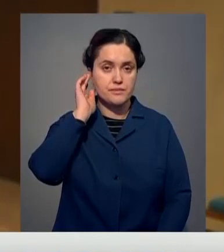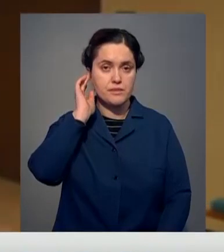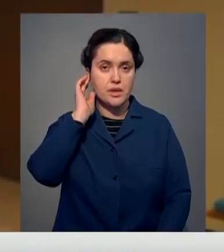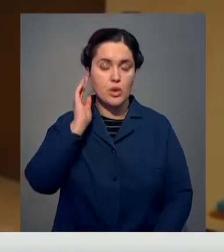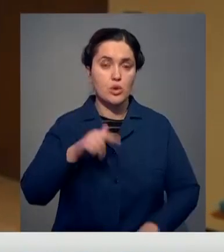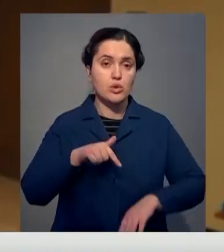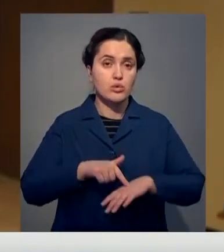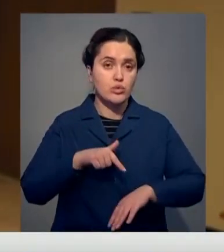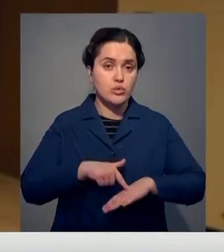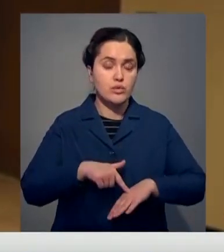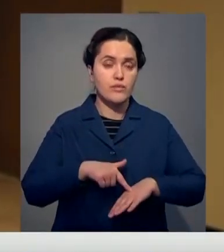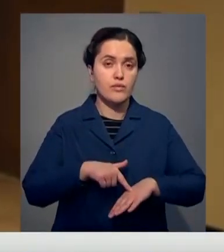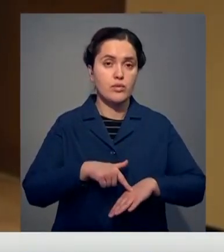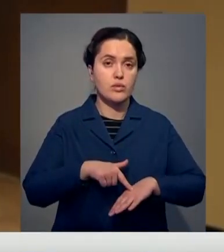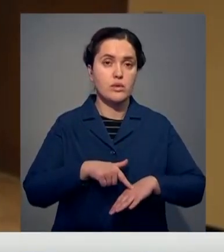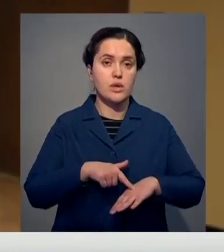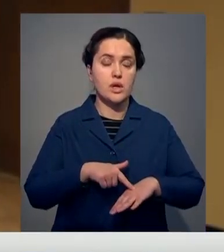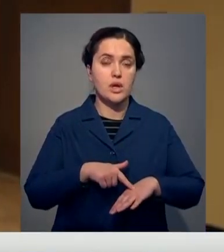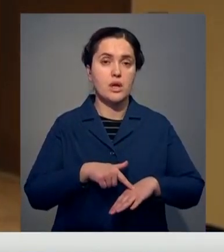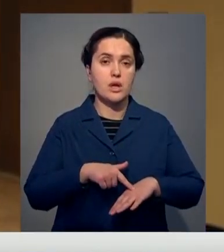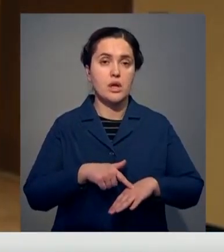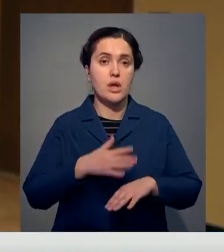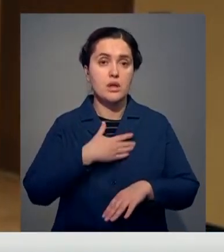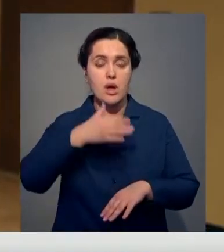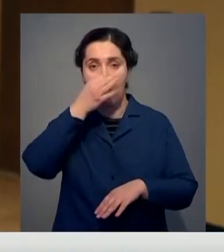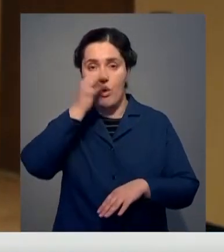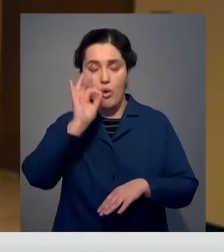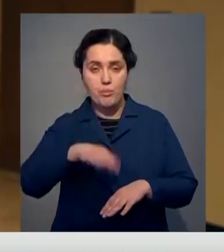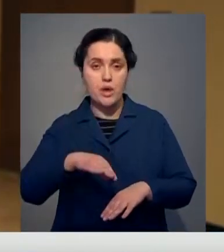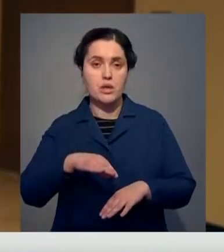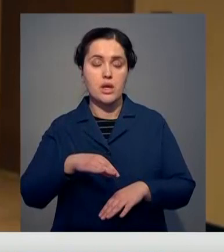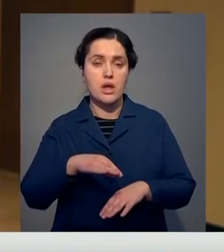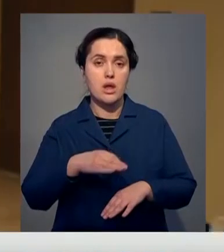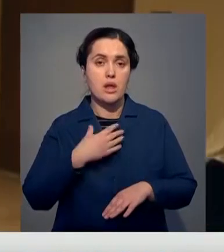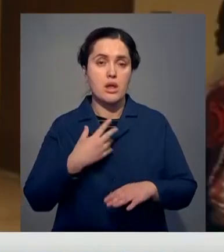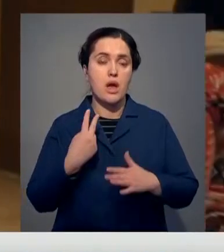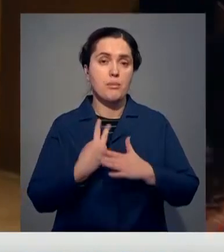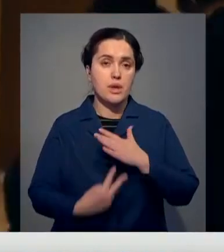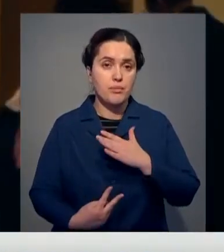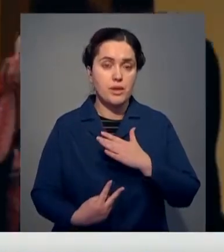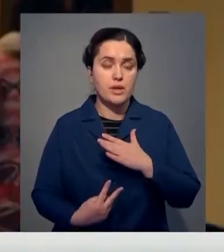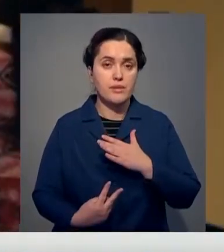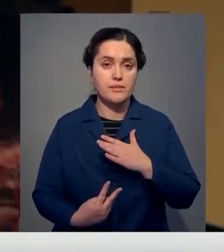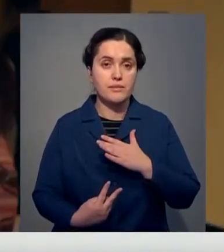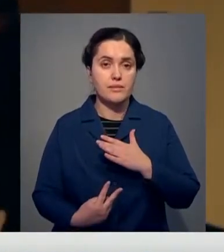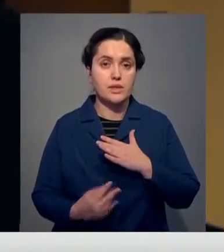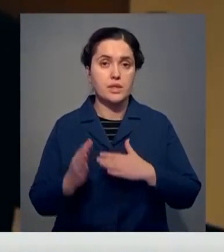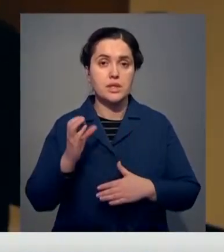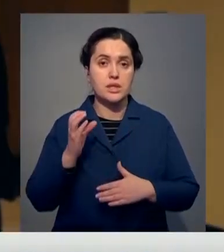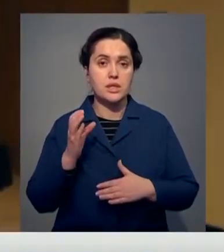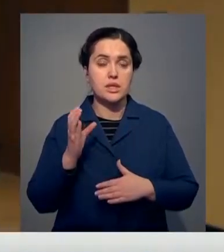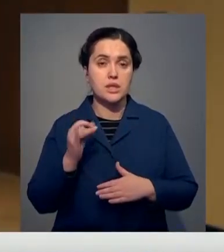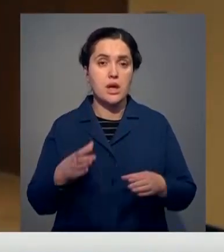проникаются сегодня нашим опытом, проникаются нашим примером. И вот все